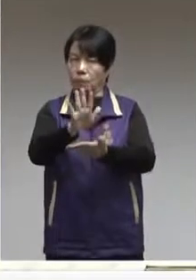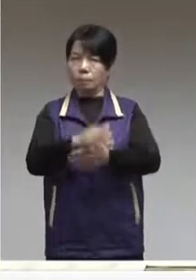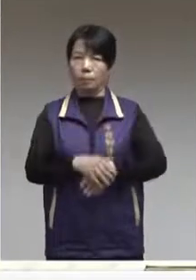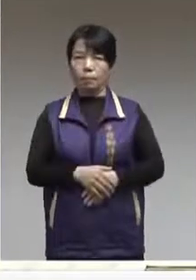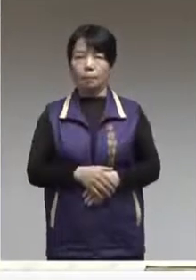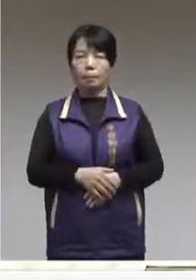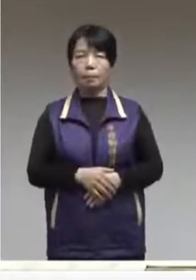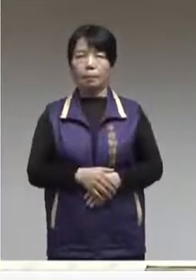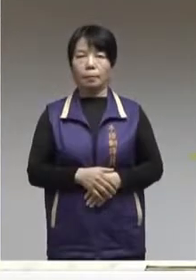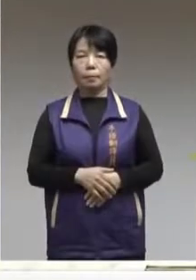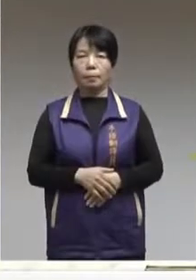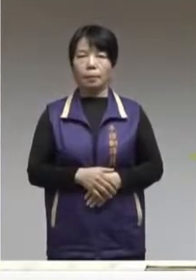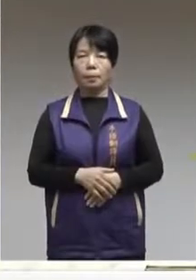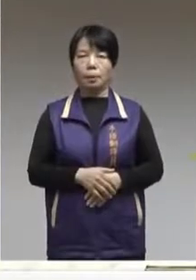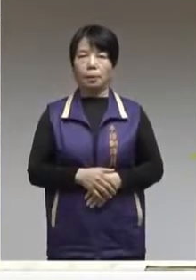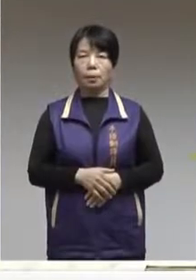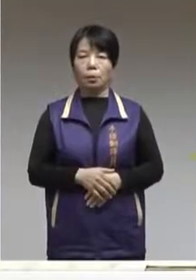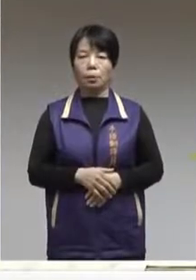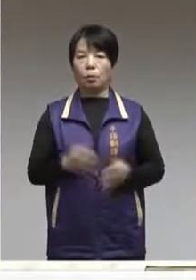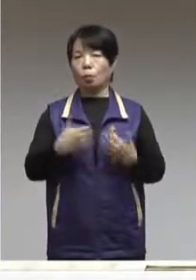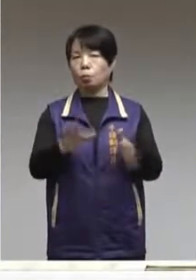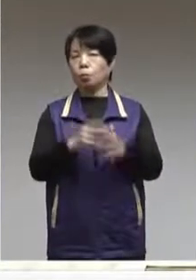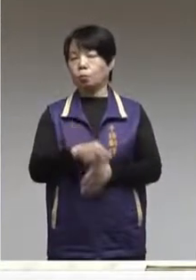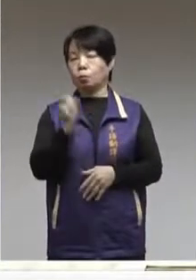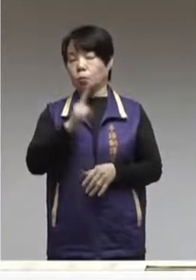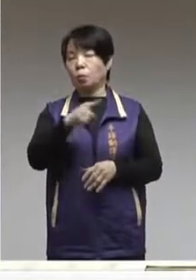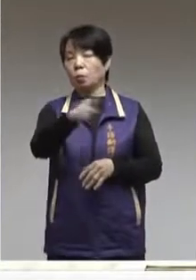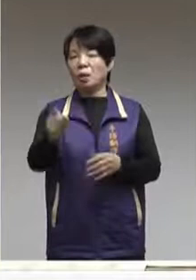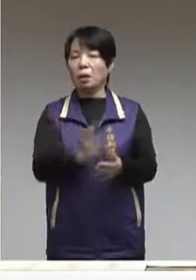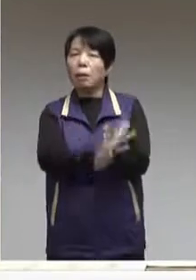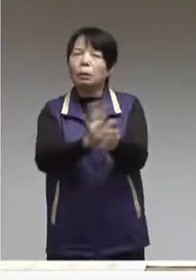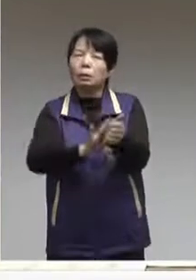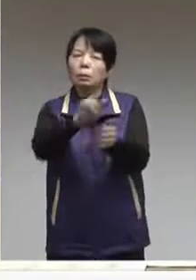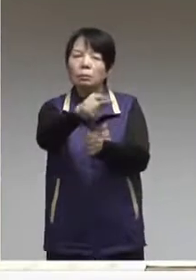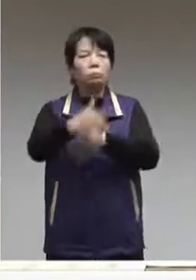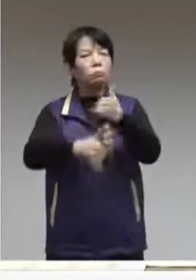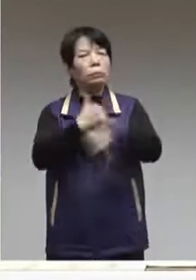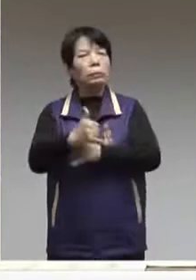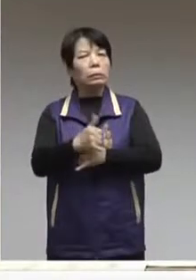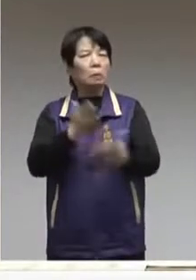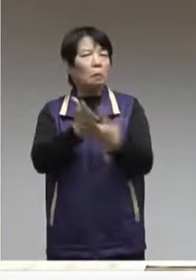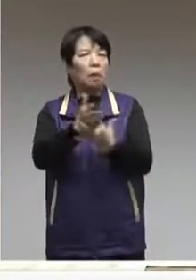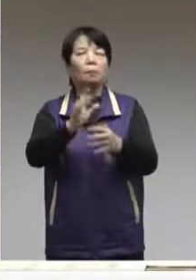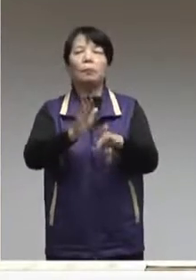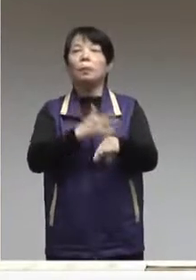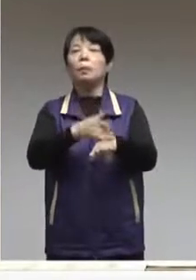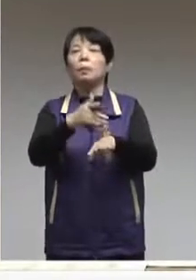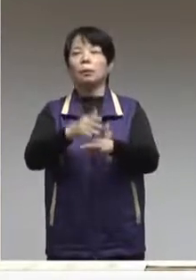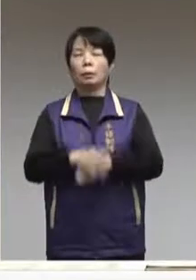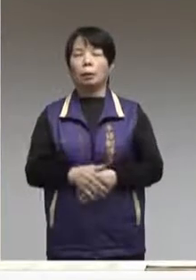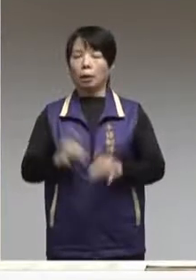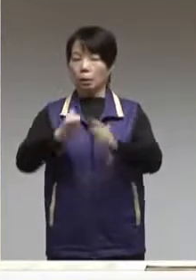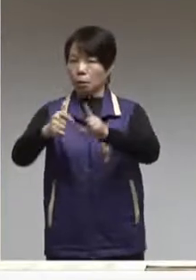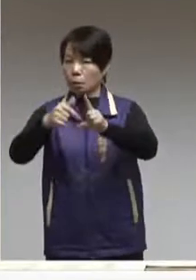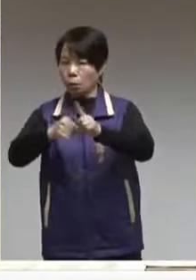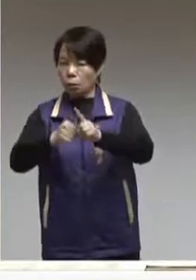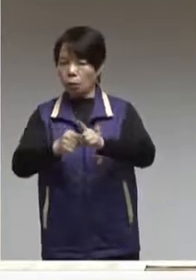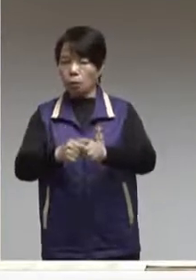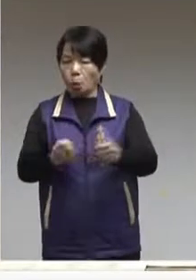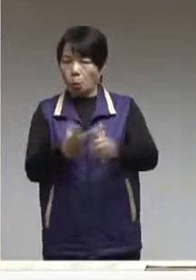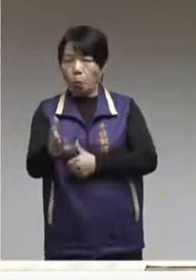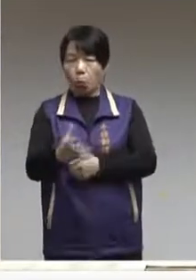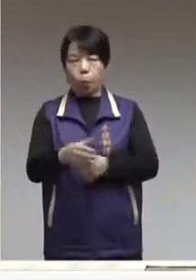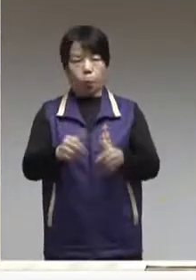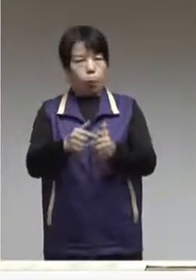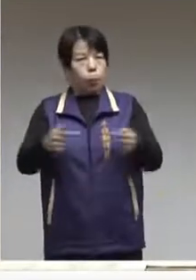啦，吼，哦，啊嘛我嘛无想讲要影响大家的生活，吼，哦，啊，但是社区的风险，即摆是咱上